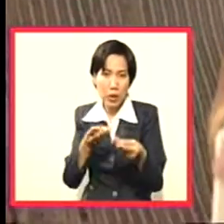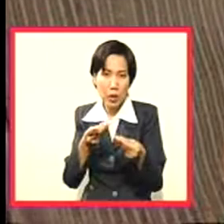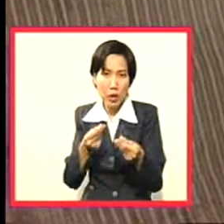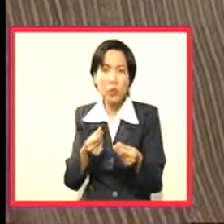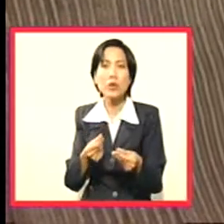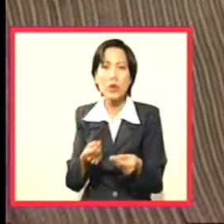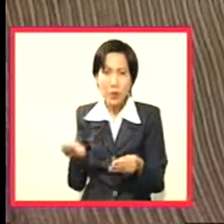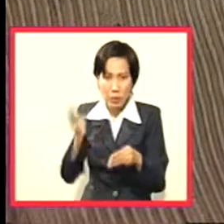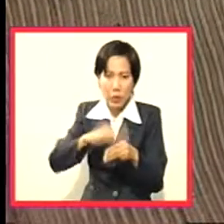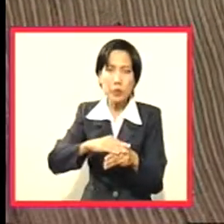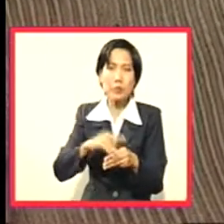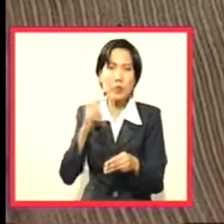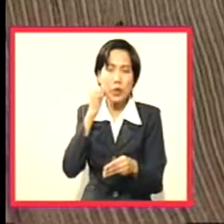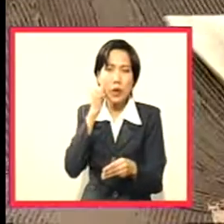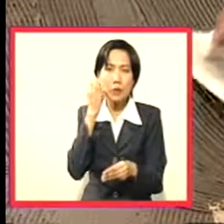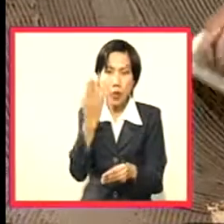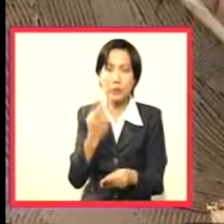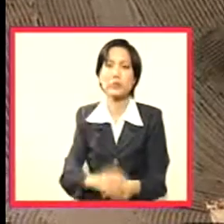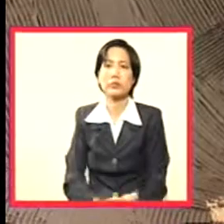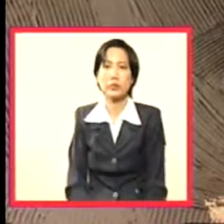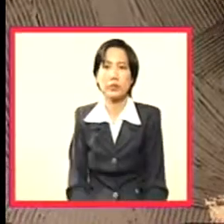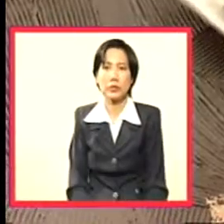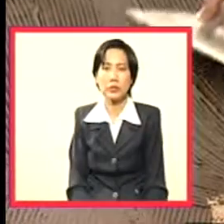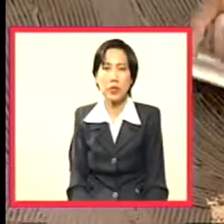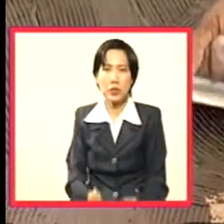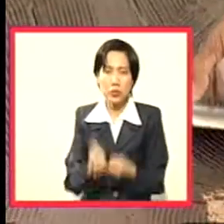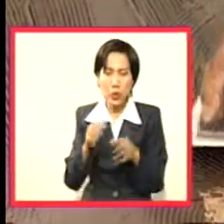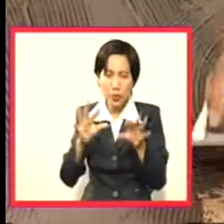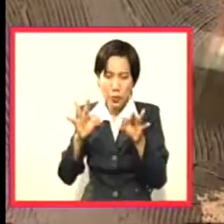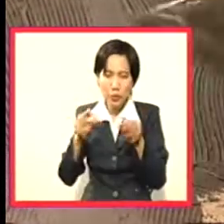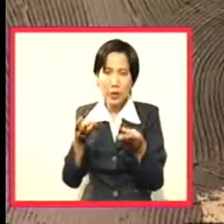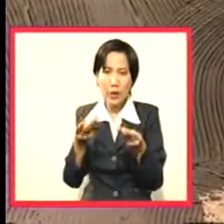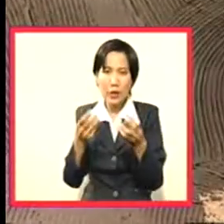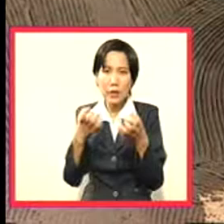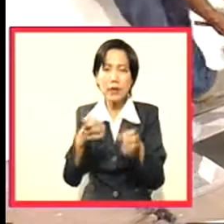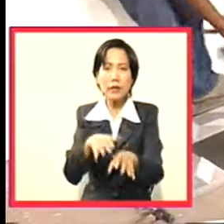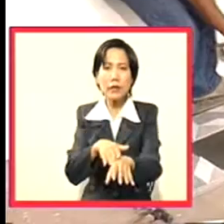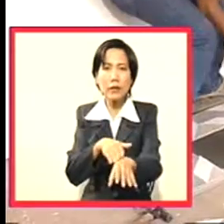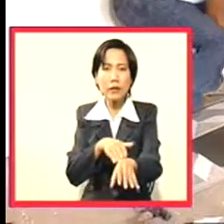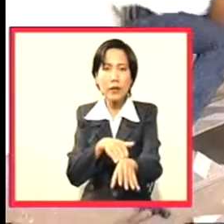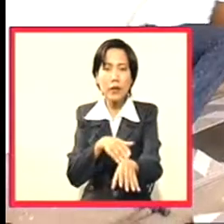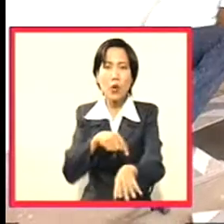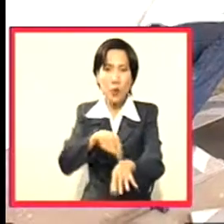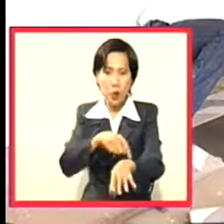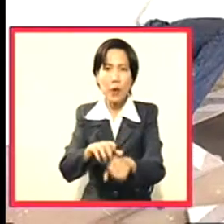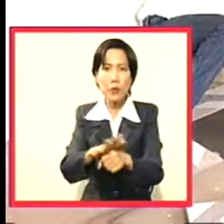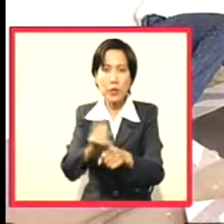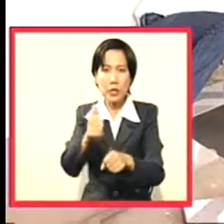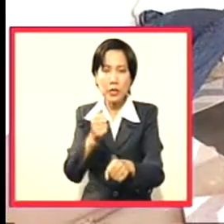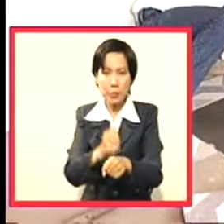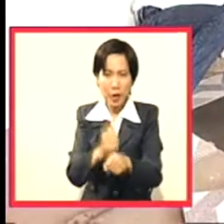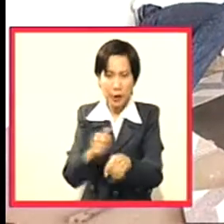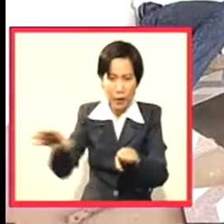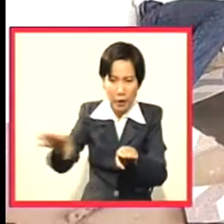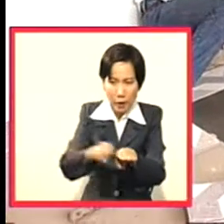ชื้นลงไปในชั้นคอนกรีตก่อนปูทั้งนี้เพื่อให้เนื้อปูนและทรายแข็งตัวช้าลงจะได้มีเวลาในการทำงานให้เกิดความ